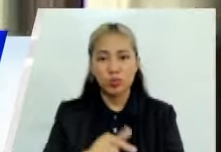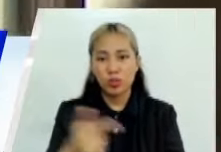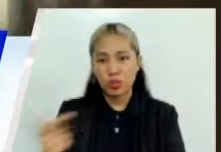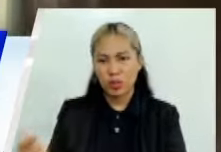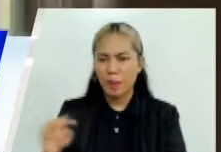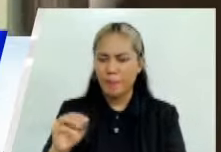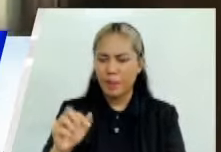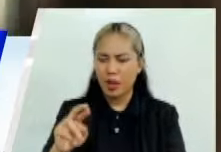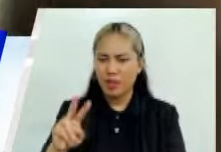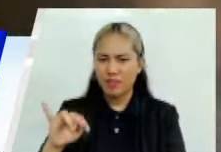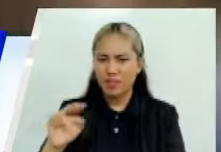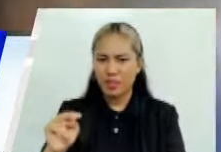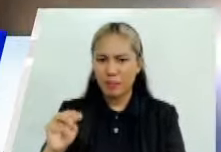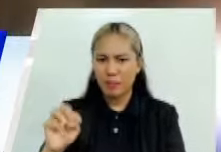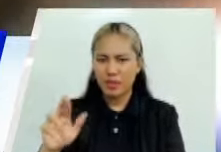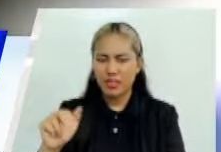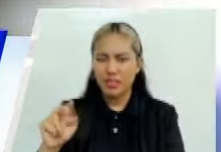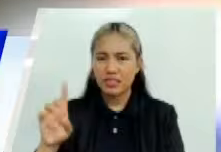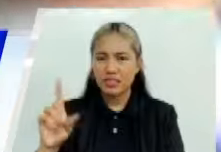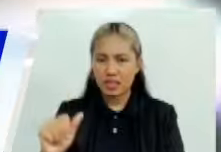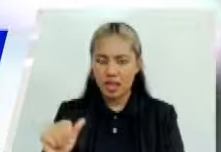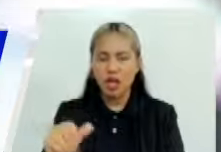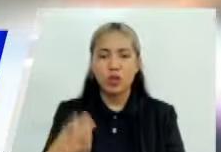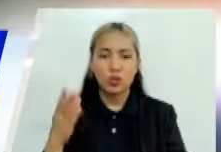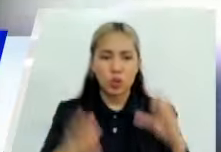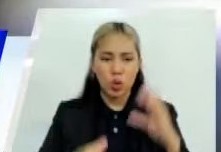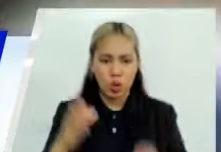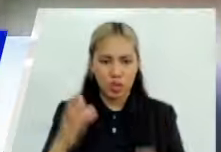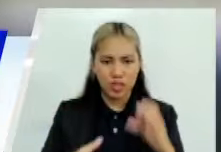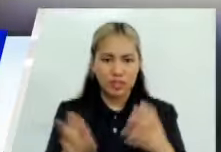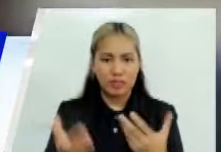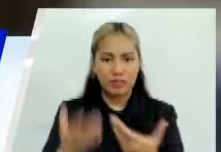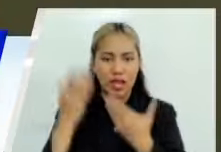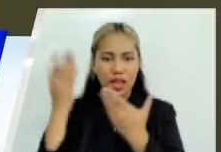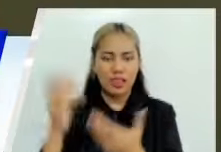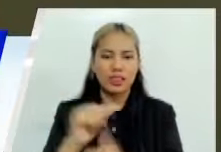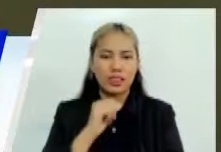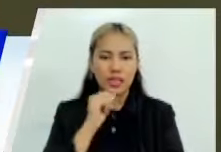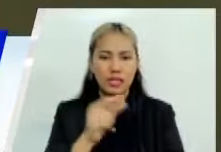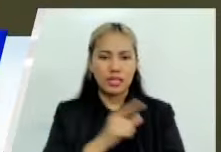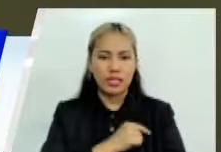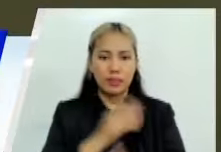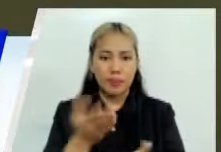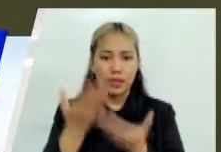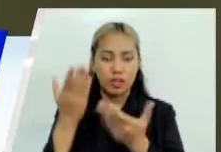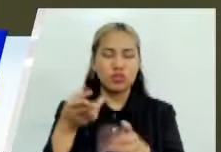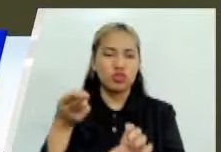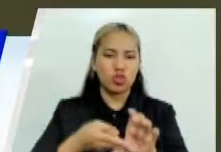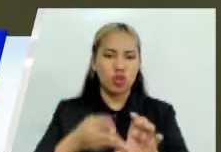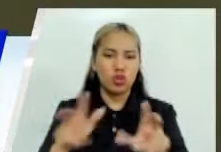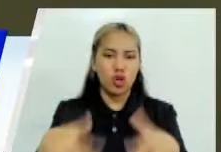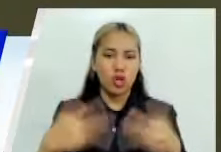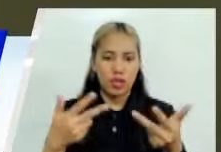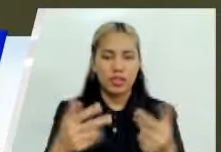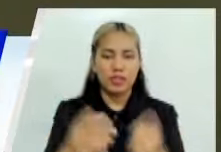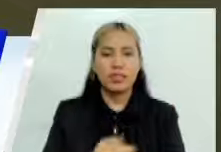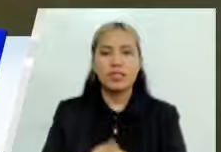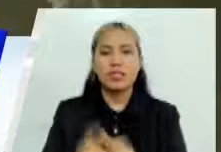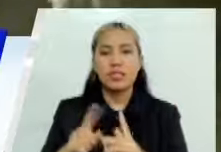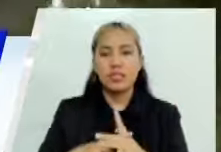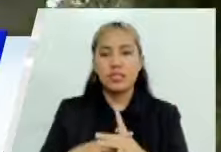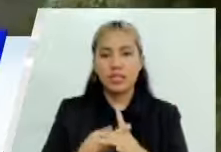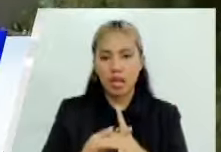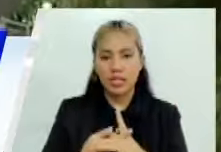korte na nagpasok ng not guilty plea para sa kanya. Dumalo sila online. Ang prosekusyon nagsimula na magpresenta ng mga